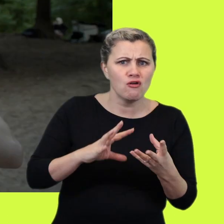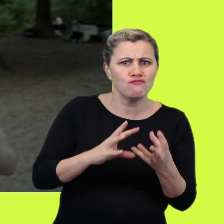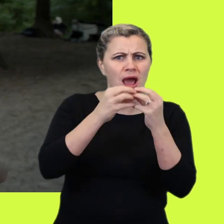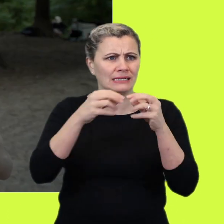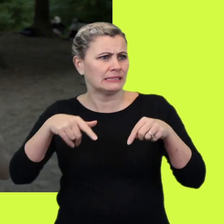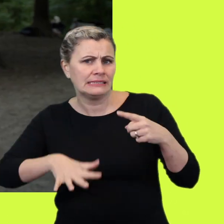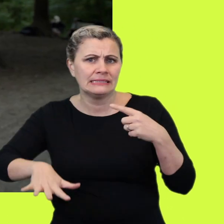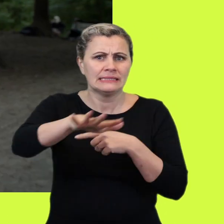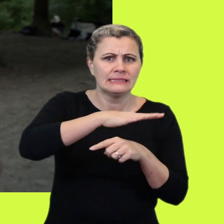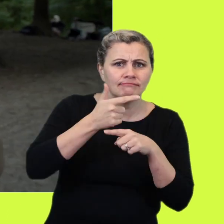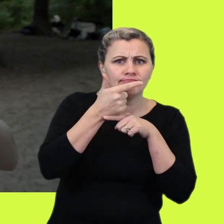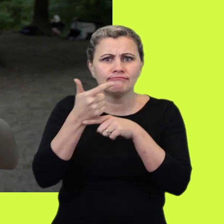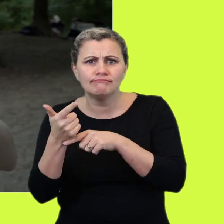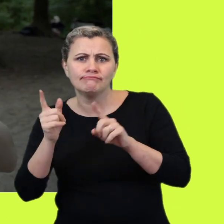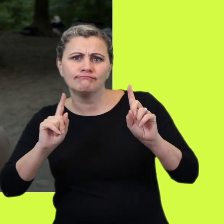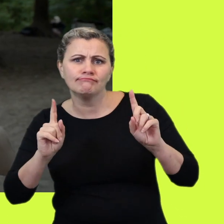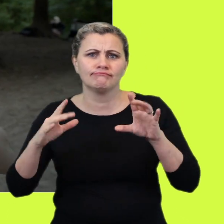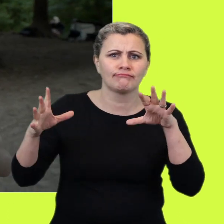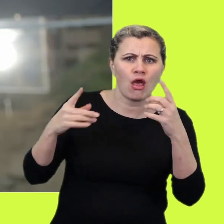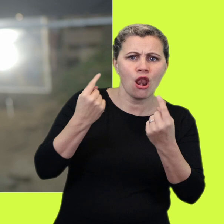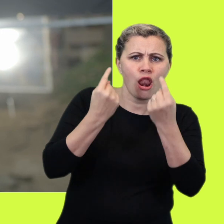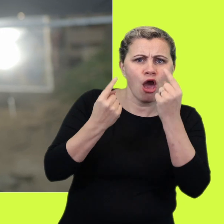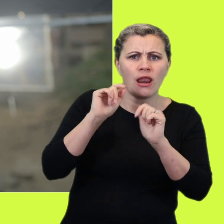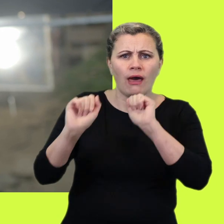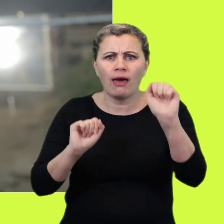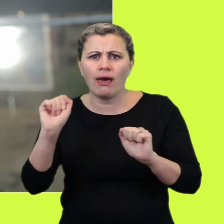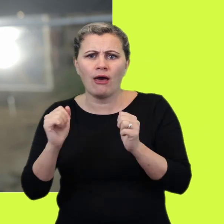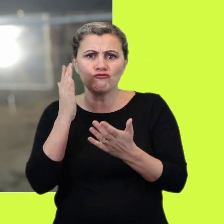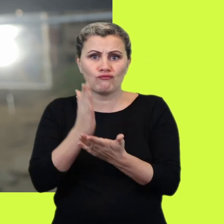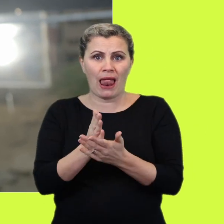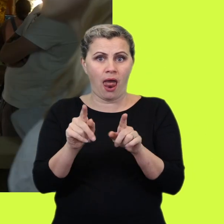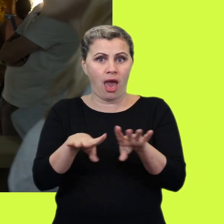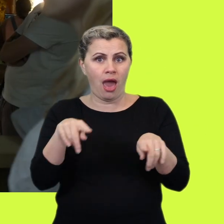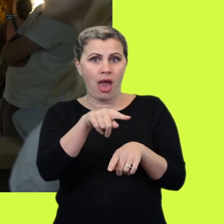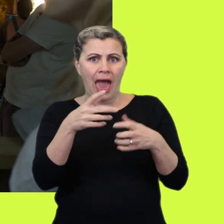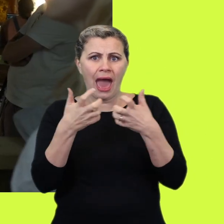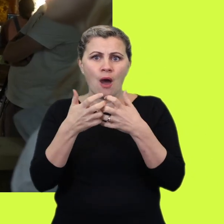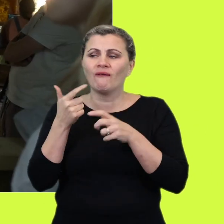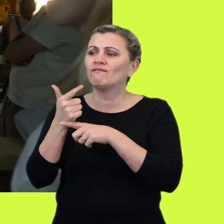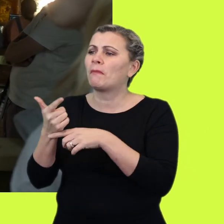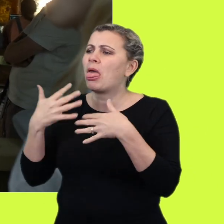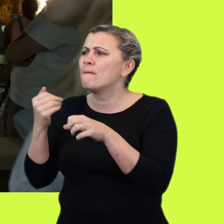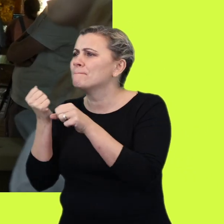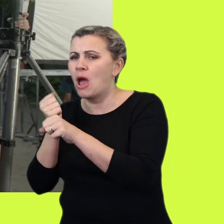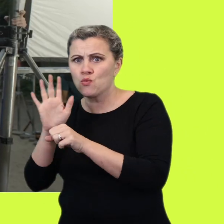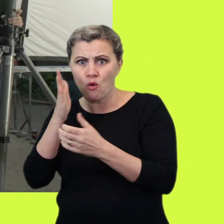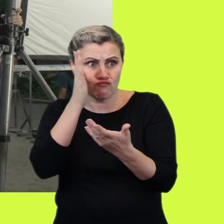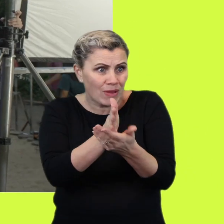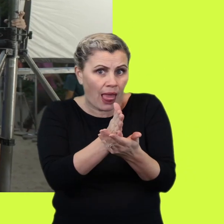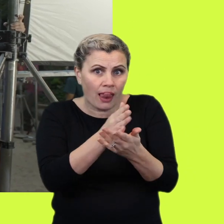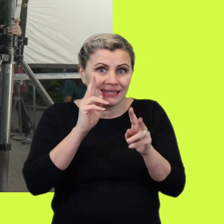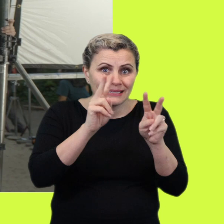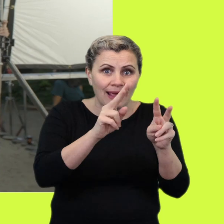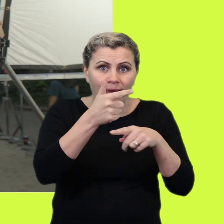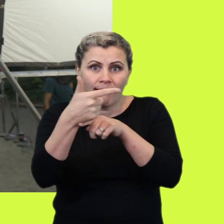teledu a mae cael bod yn rhan o greu hwnna a dysgu hefyd sut mae o fod ar set go iawn a ddim just bron creu ffilmiau fy hun. Cael bod